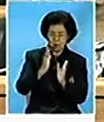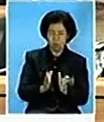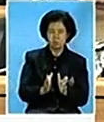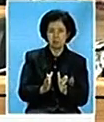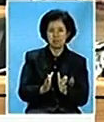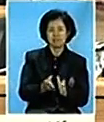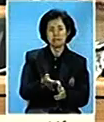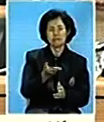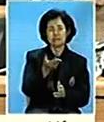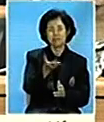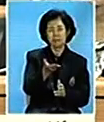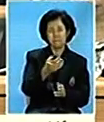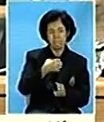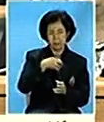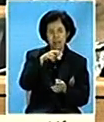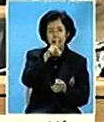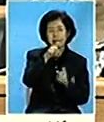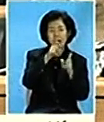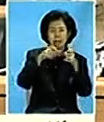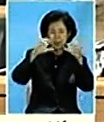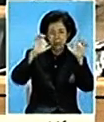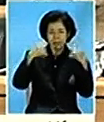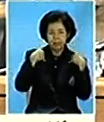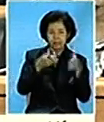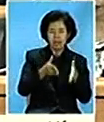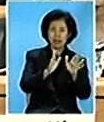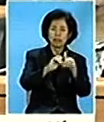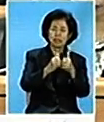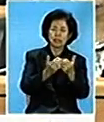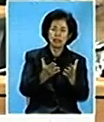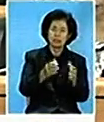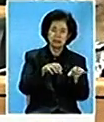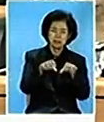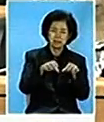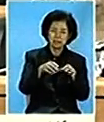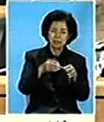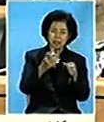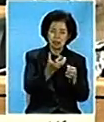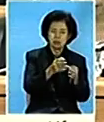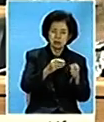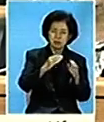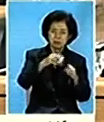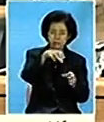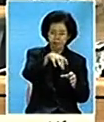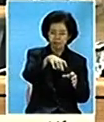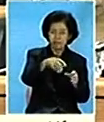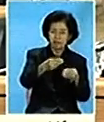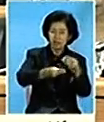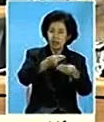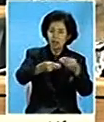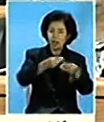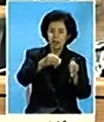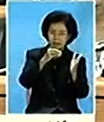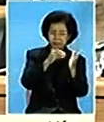ทีนี้อยากถามว่ารัฐบาลมีแนวทางอย่างไรที่จะจัดไอ้ที่จำหน่ายสินค้าในเขตกรุงเทพมหาน